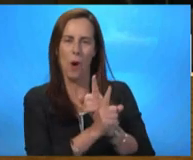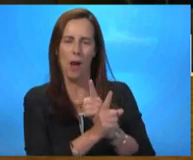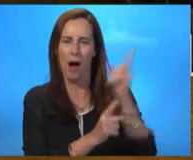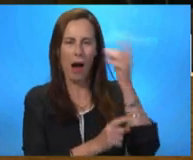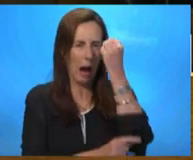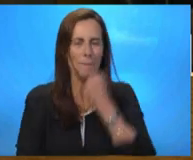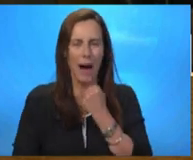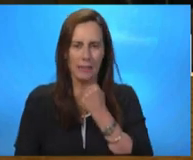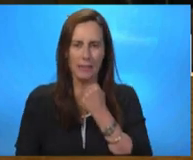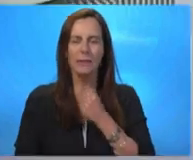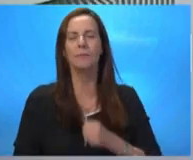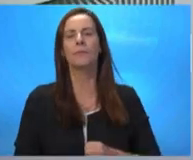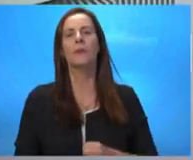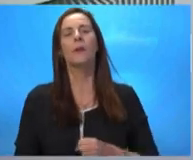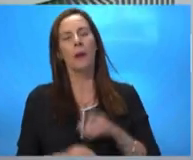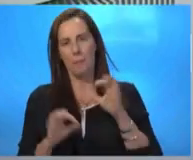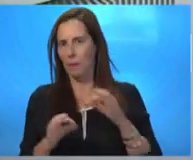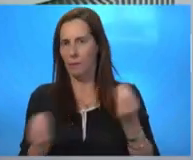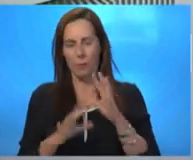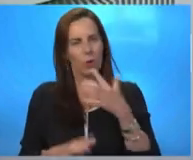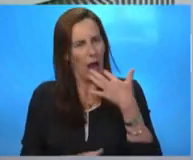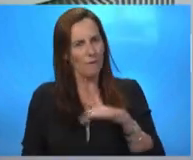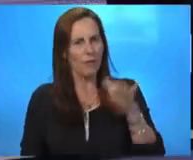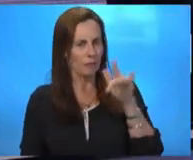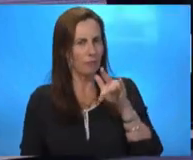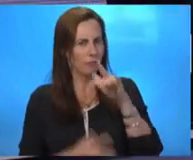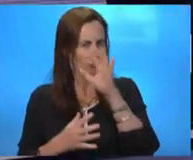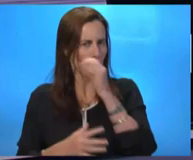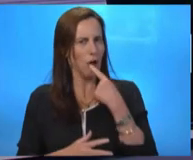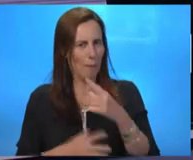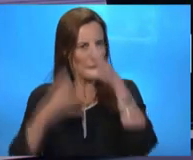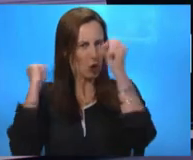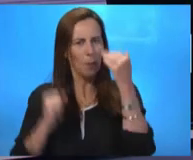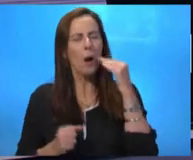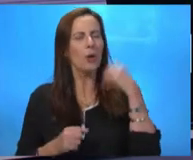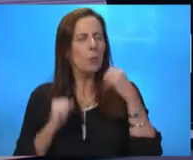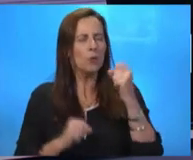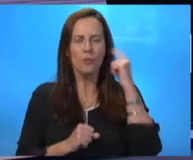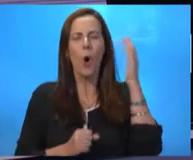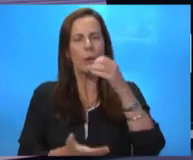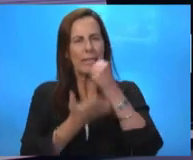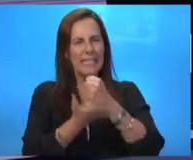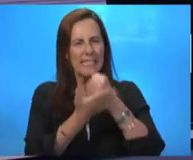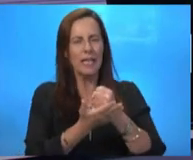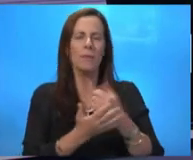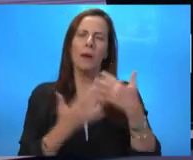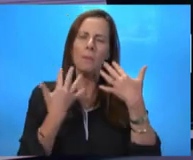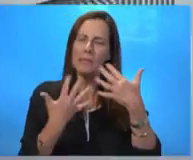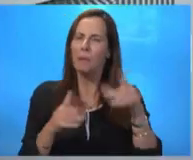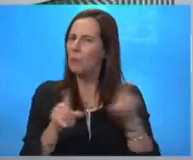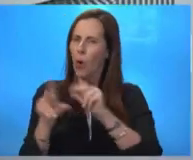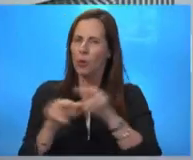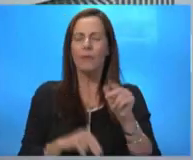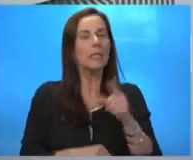חמאס מעזה. כן. בהחלט דברים מאוד חריפים מהשגרירה האמריקנית. אנחנו ודאי נשמע עוד נציג מדברים ברוח דומה, אבל צריך